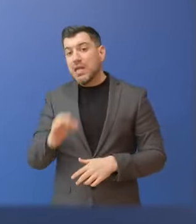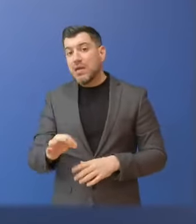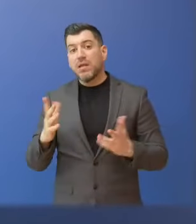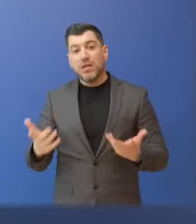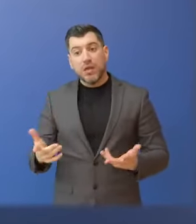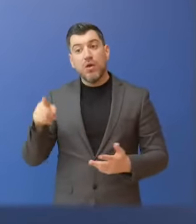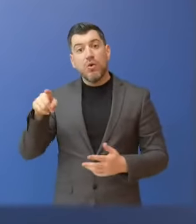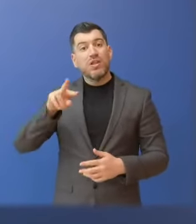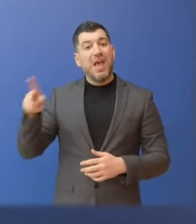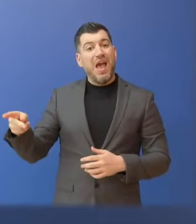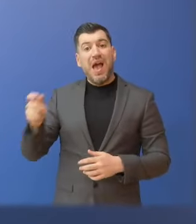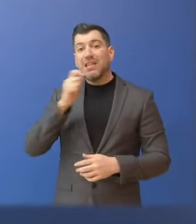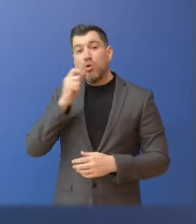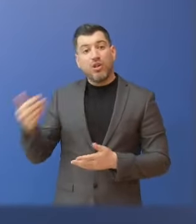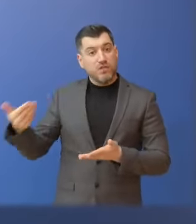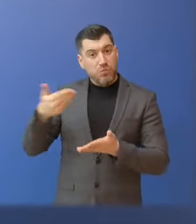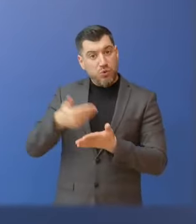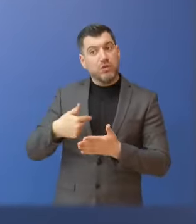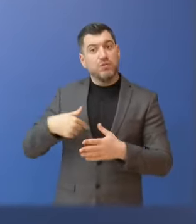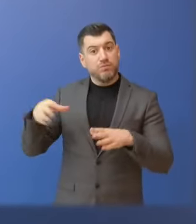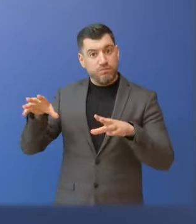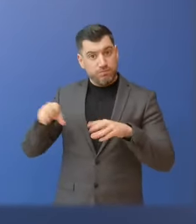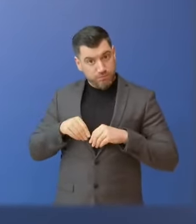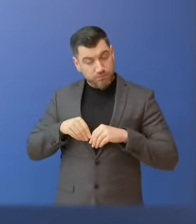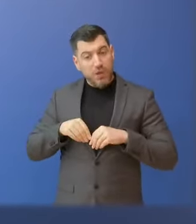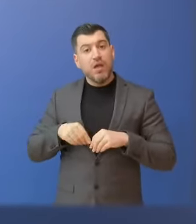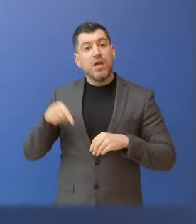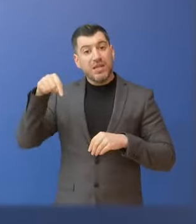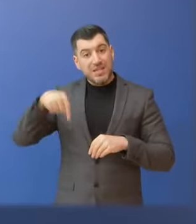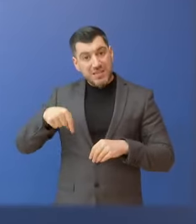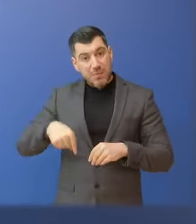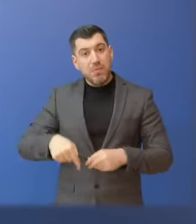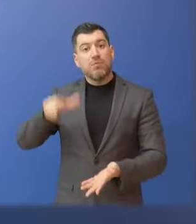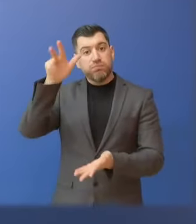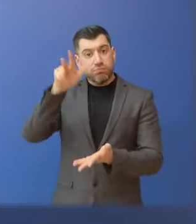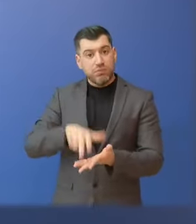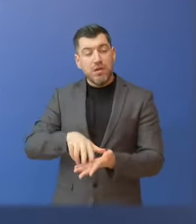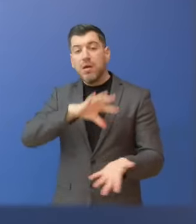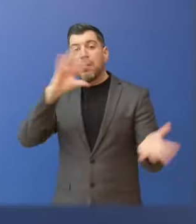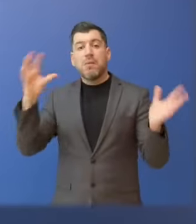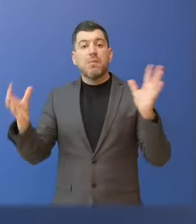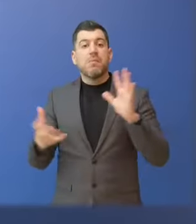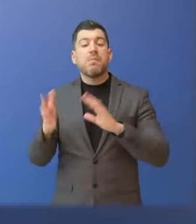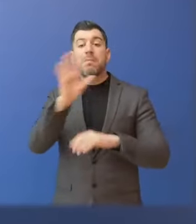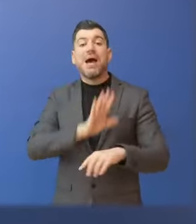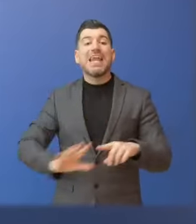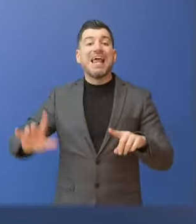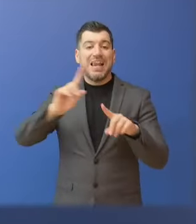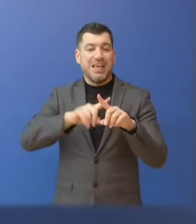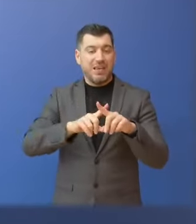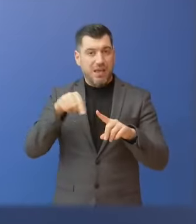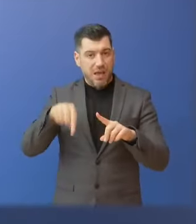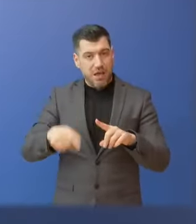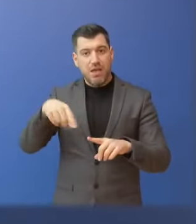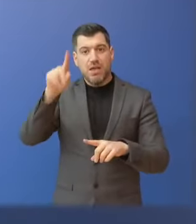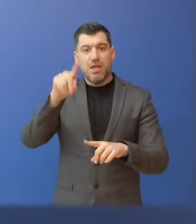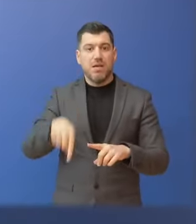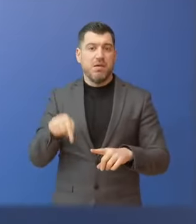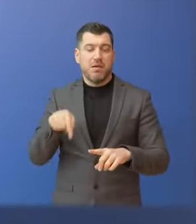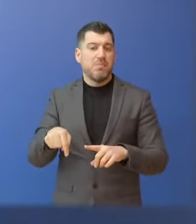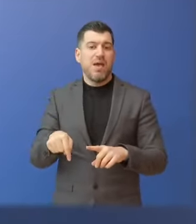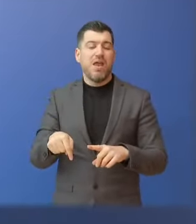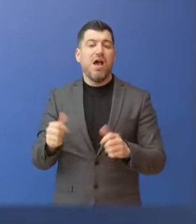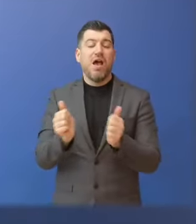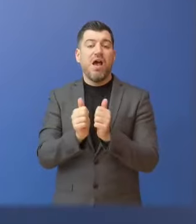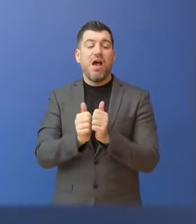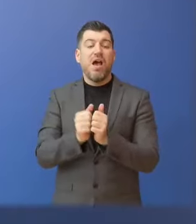αντιπολίτευσης η σημερινή μέρα θεσπίζεται ως η πανελλήνια ημέρα φιλάθλου δημιουργήθηκαν τεχνιτά τεχνικά με